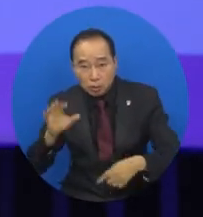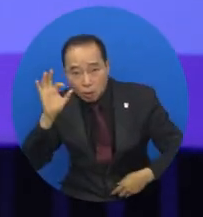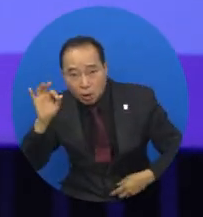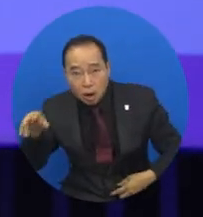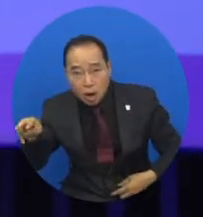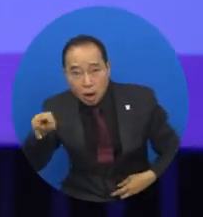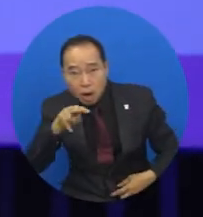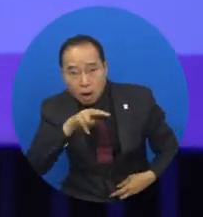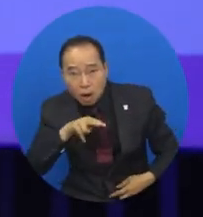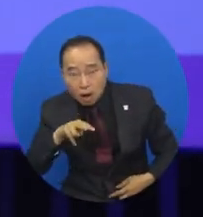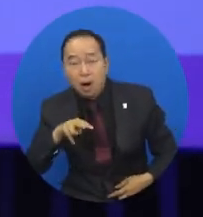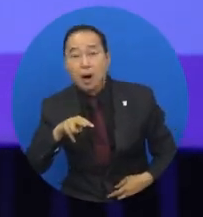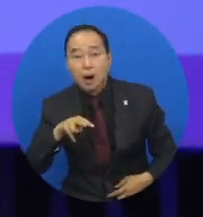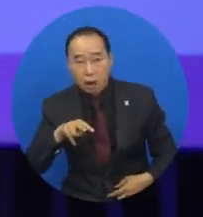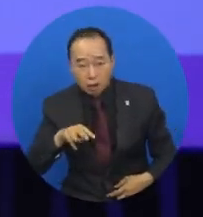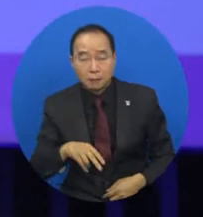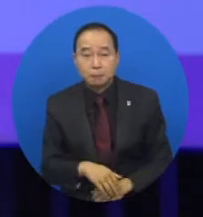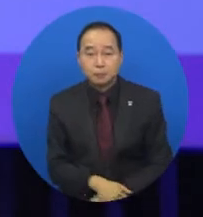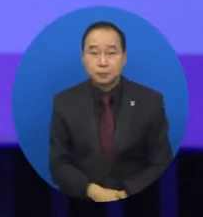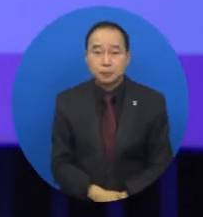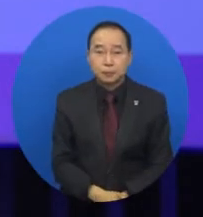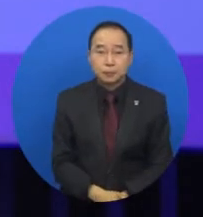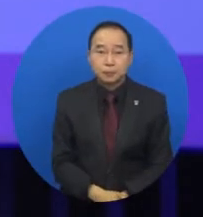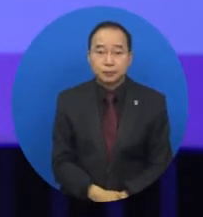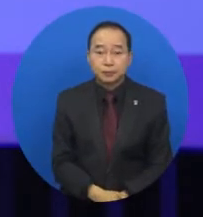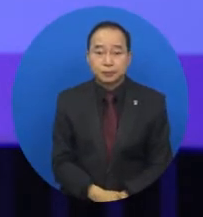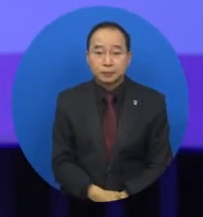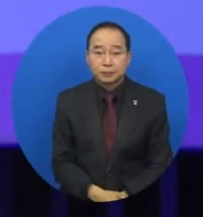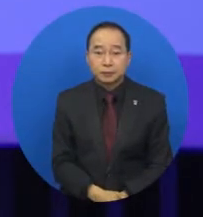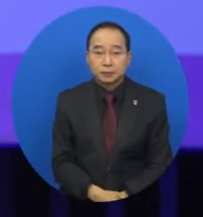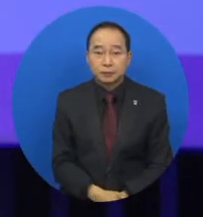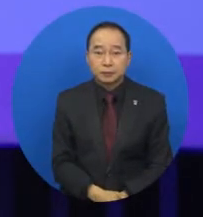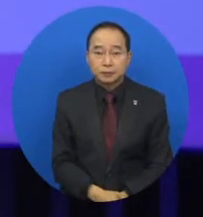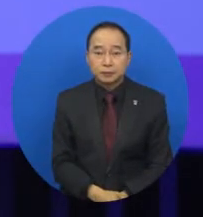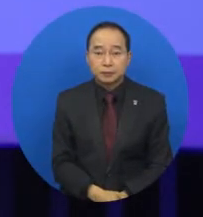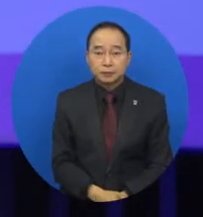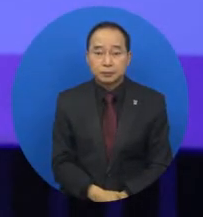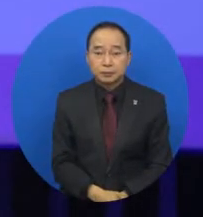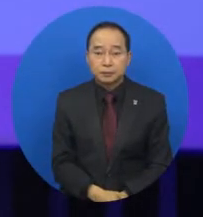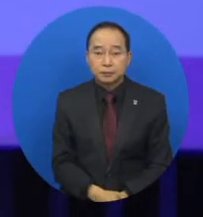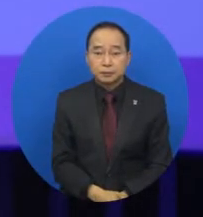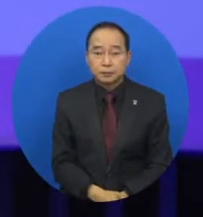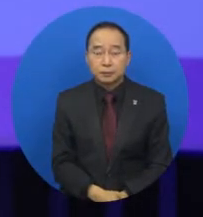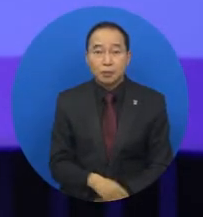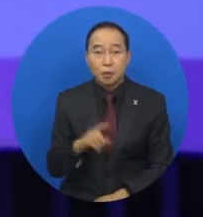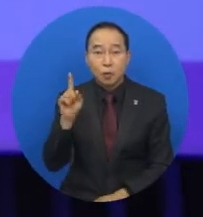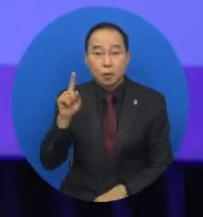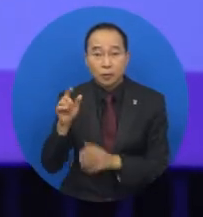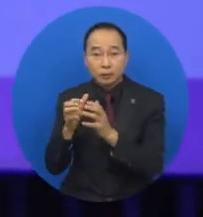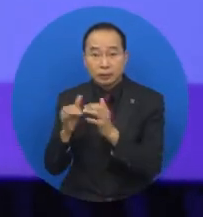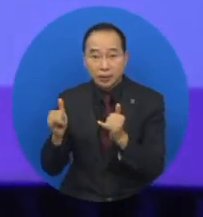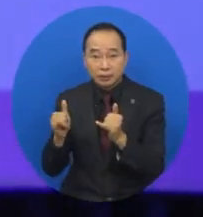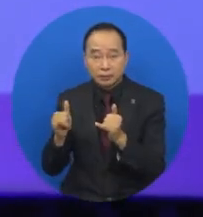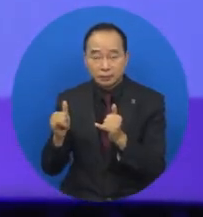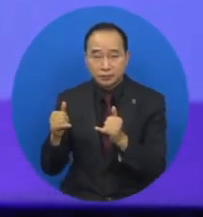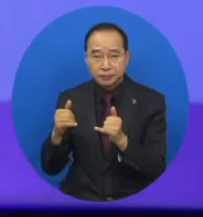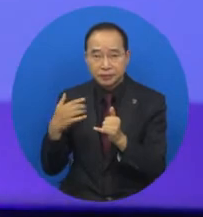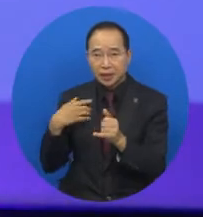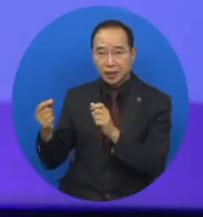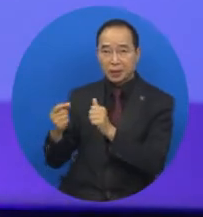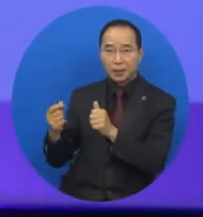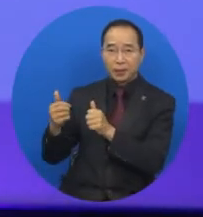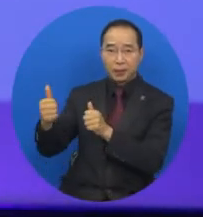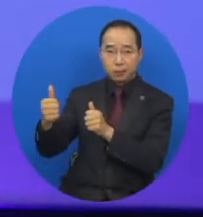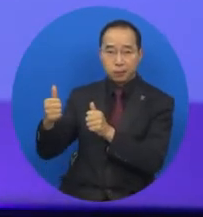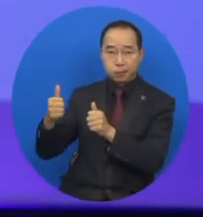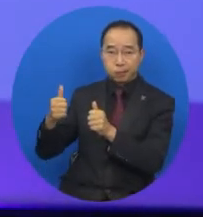빠져나가서 위에서 쳐다보는 것처럼 모두를 전체를 감망할 수 있었고요. 그리고 어떤